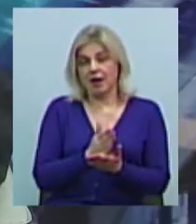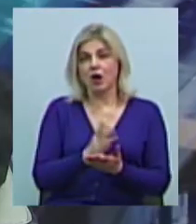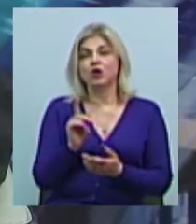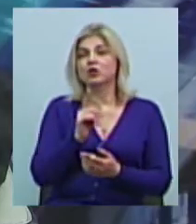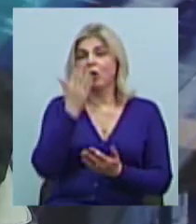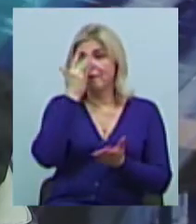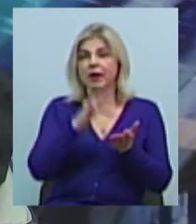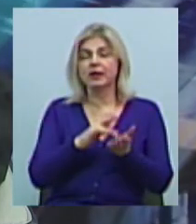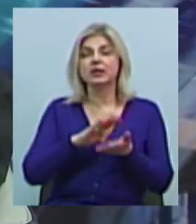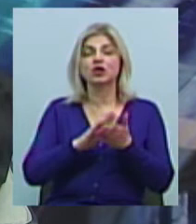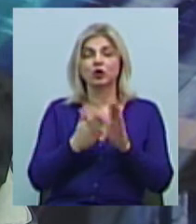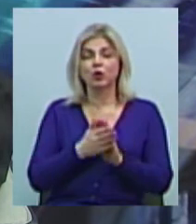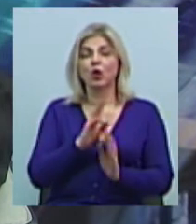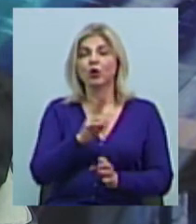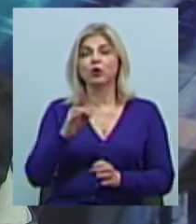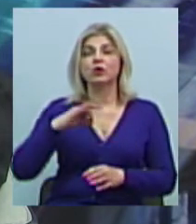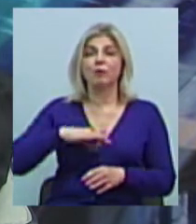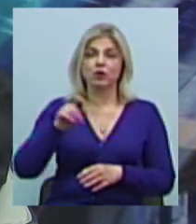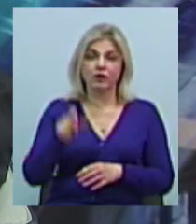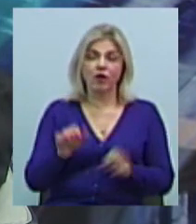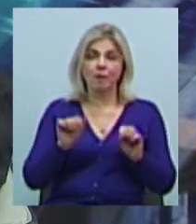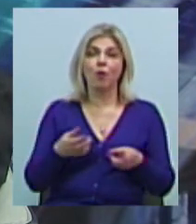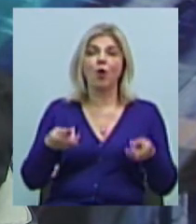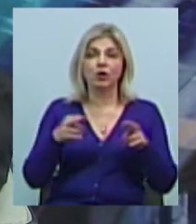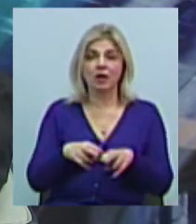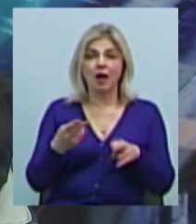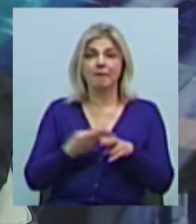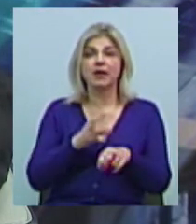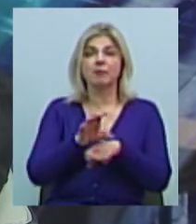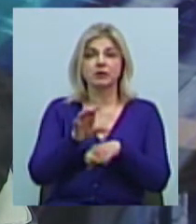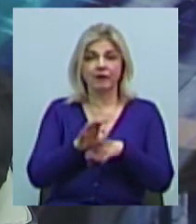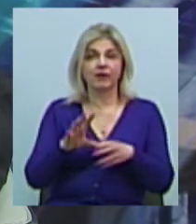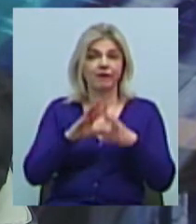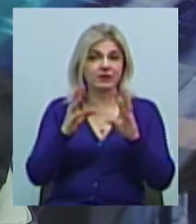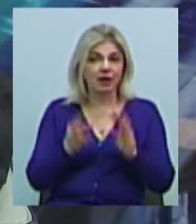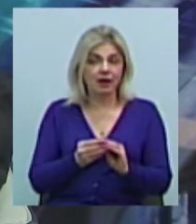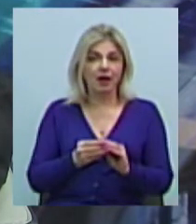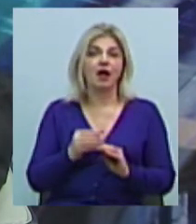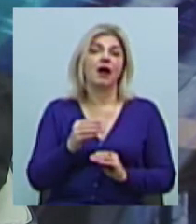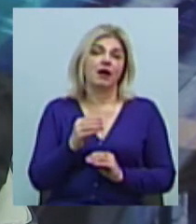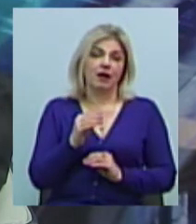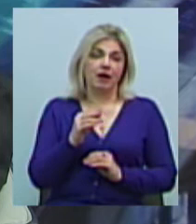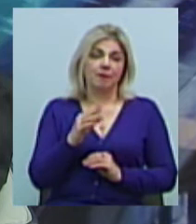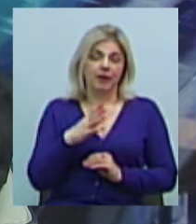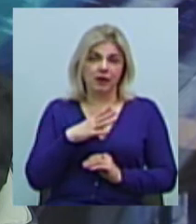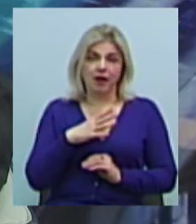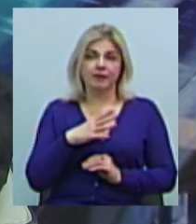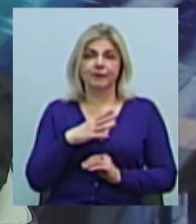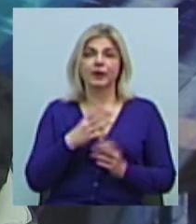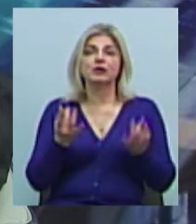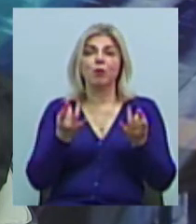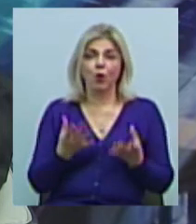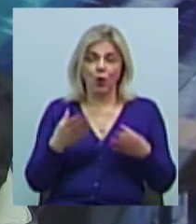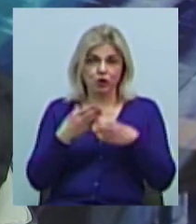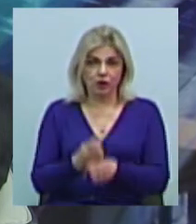уникнення ситуації, що якийсь споживач може залишити без постачальника взагалі, значить, НКРЕ передбачена була спрощена